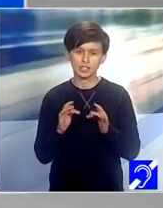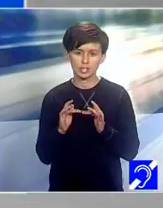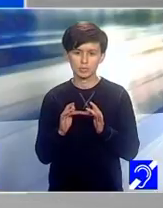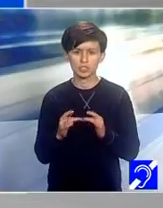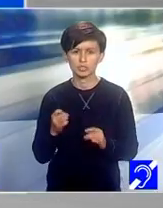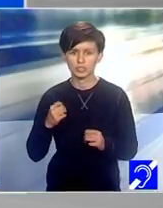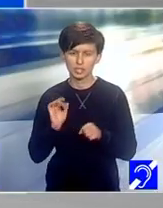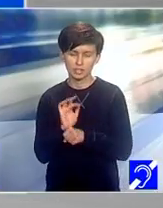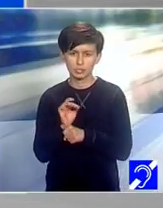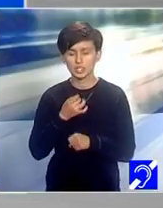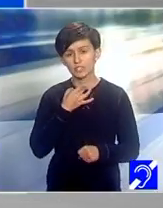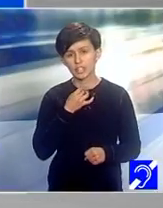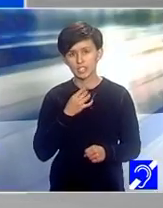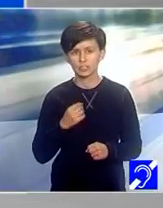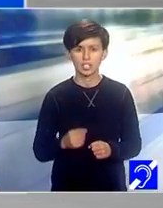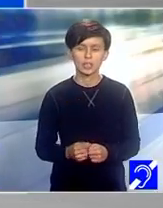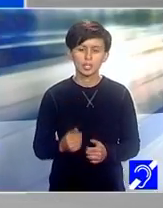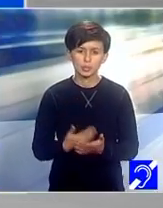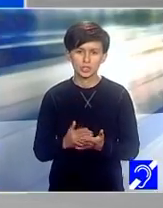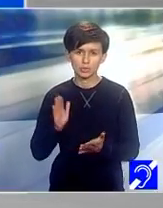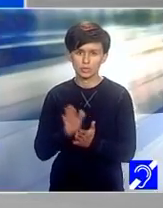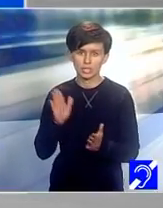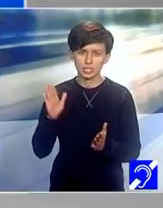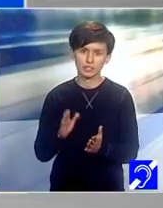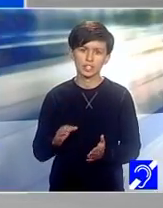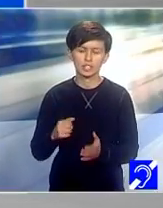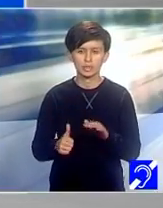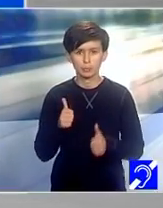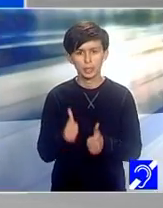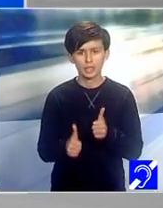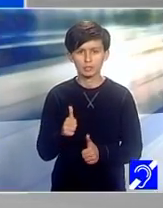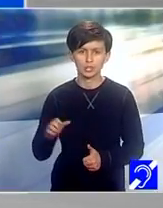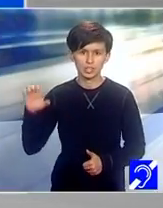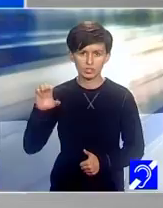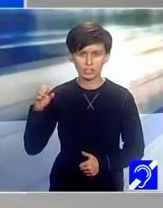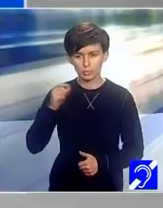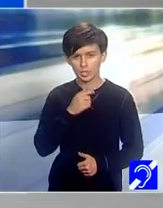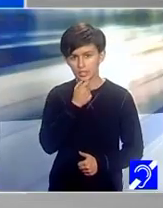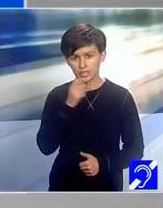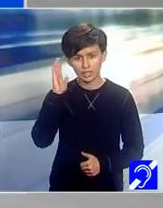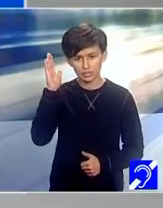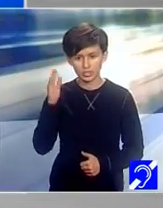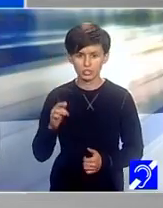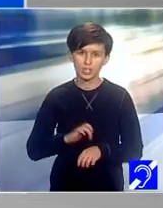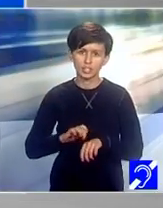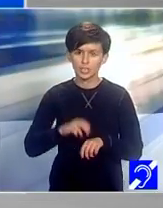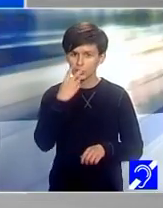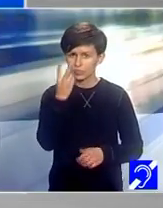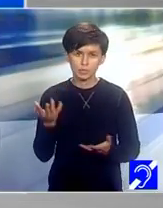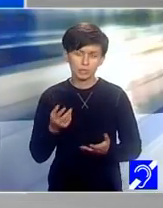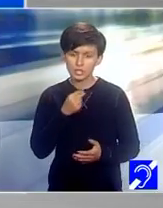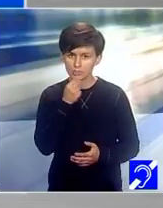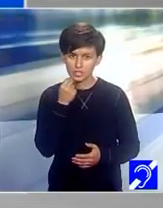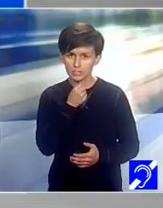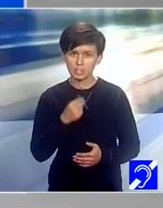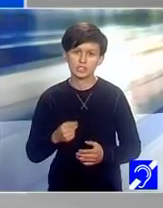grupa 3-a de calificare la campionatul european de anul viitor, încercăm să vedem care sunt șansele echipei naționale feminine de fotbal